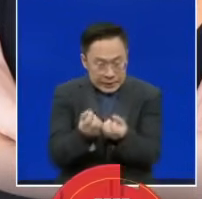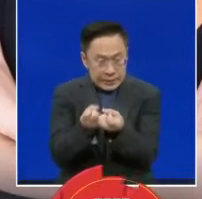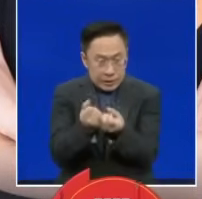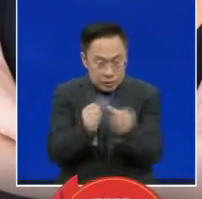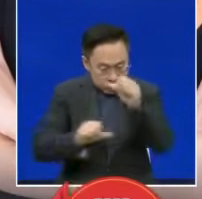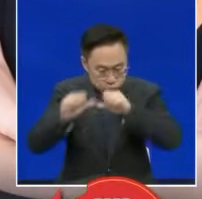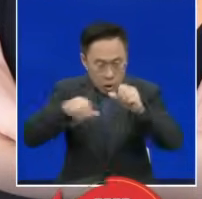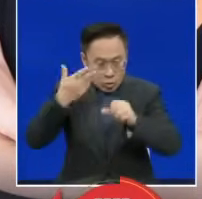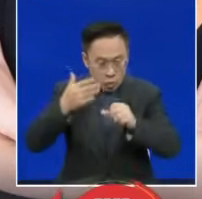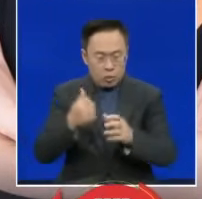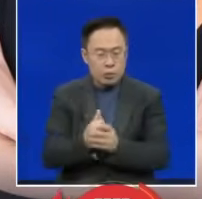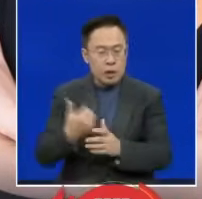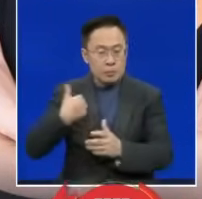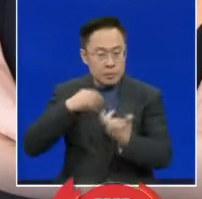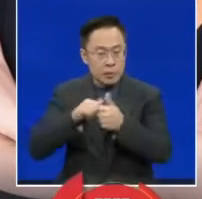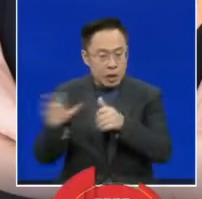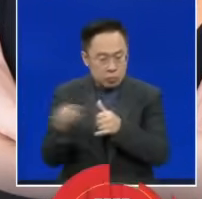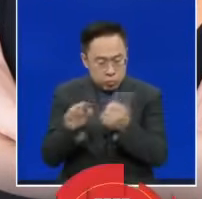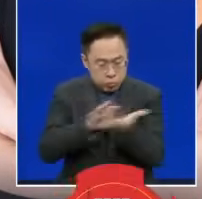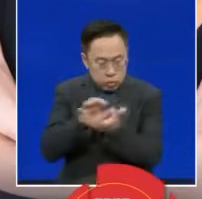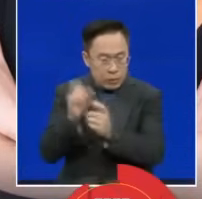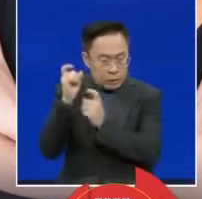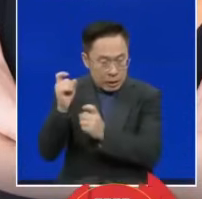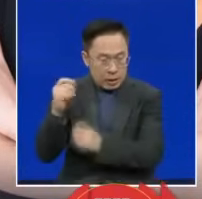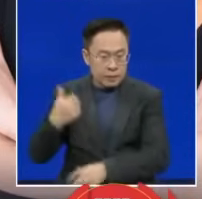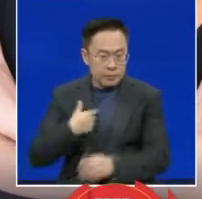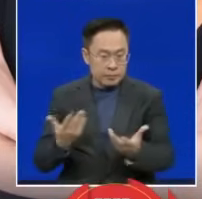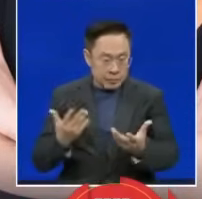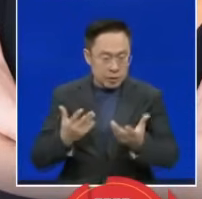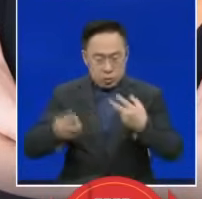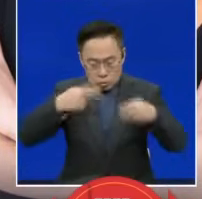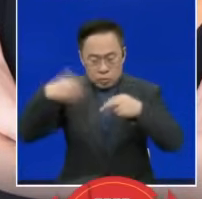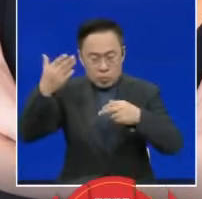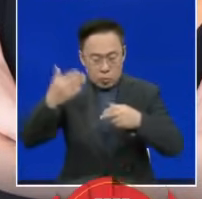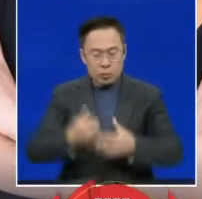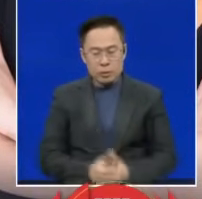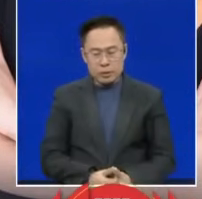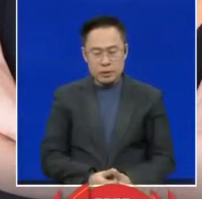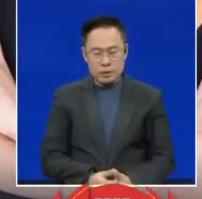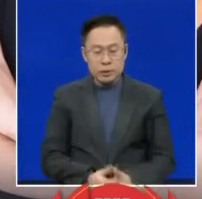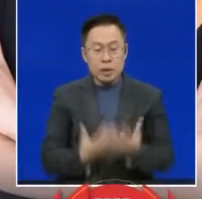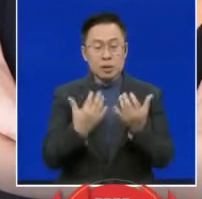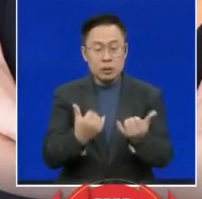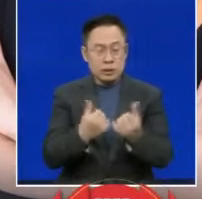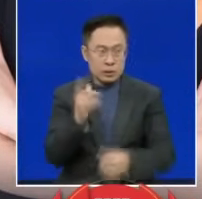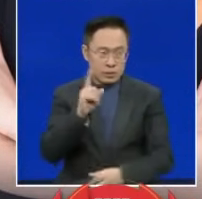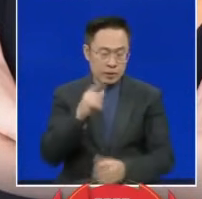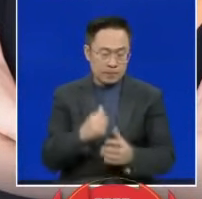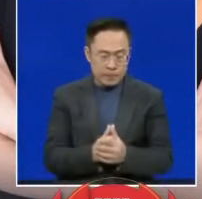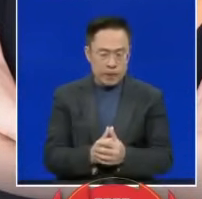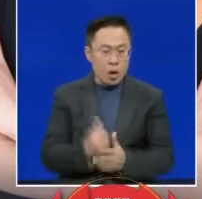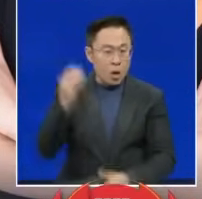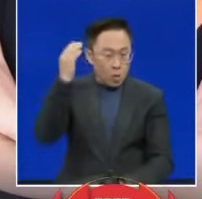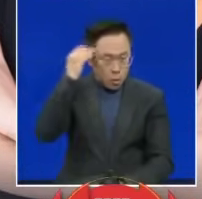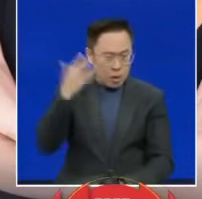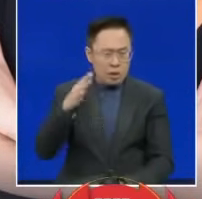แลบของกรมโรงงานอุตสาหกรรมก่อนว่าเอ่อมีสารตกค้างอยู่หรือไม่อย่างไรนะคะแล้วก็บอกบอกว่าทราบ